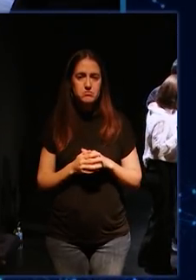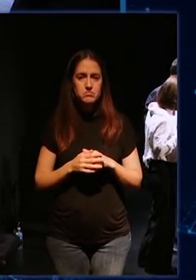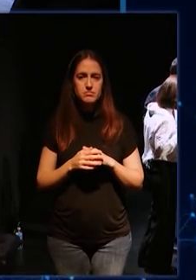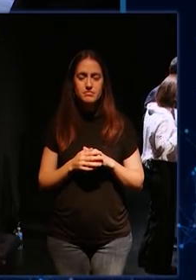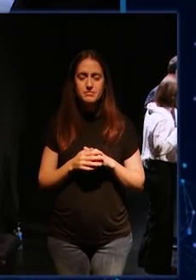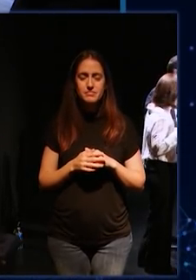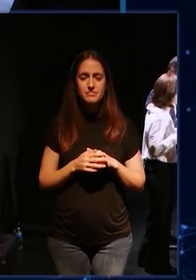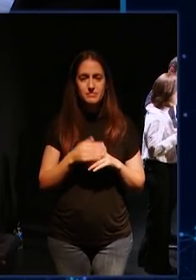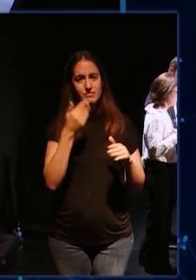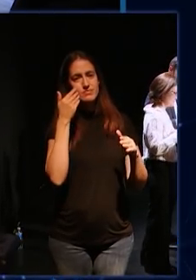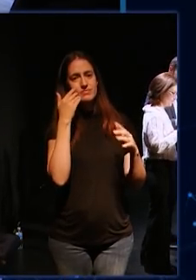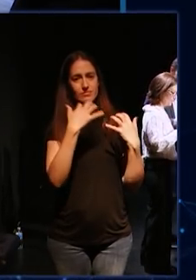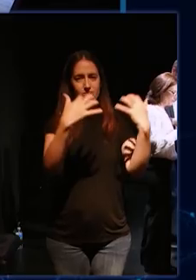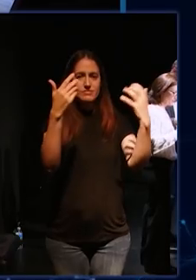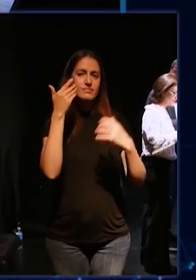l'ordre.